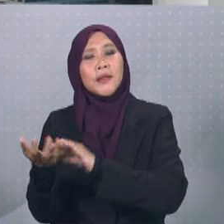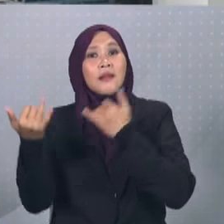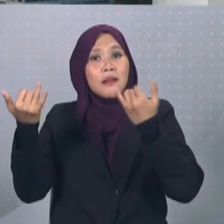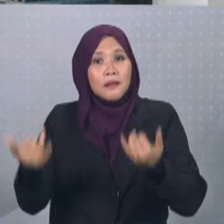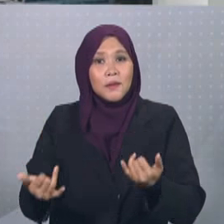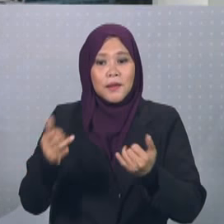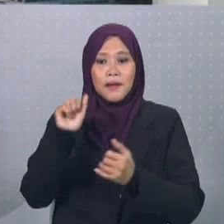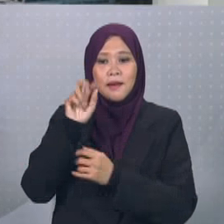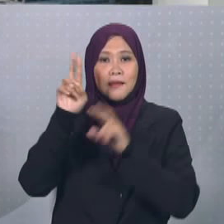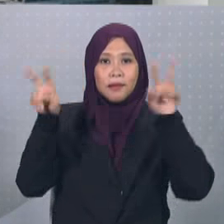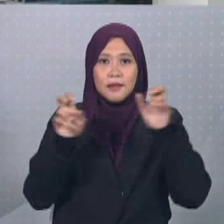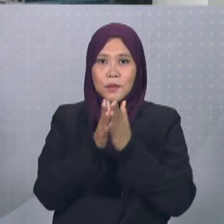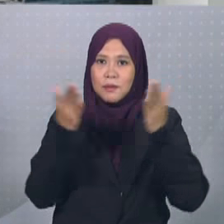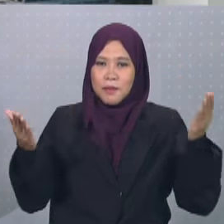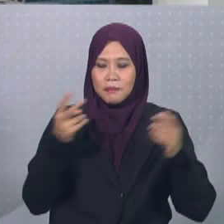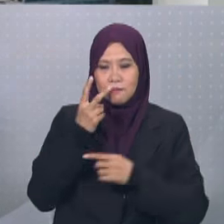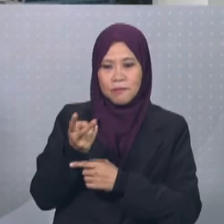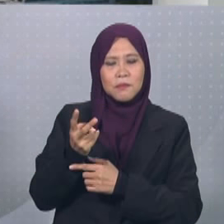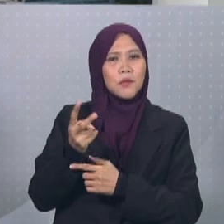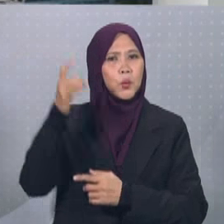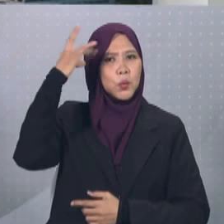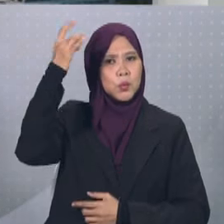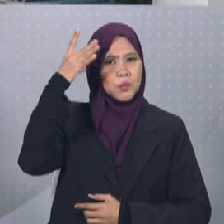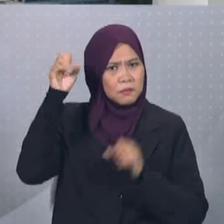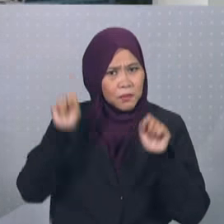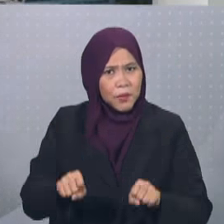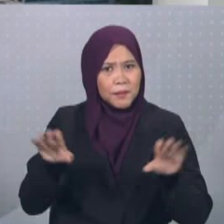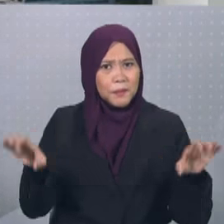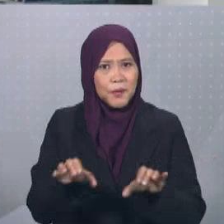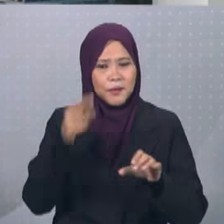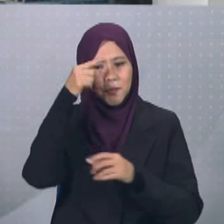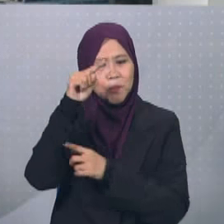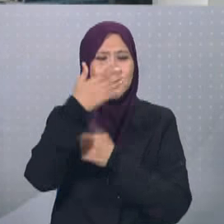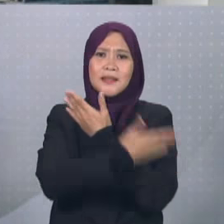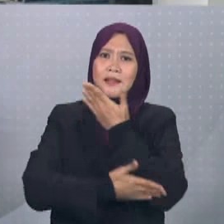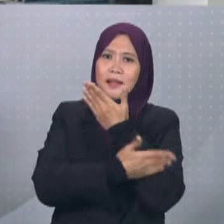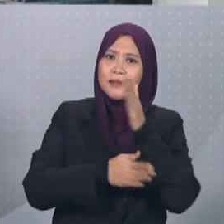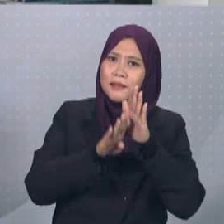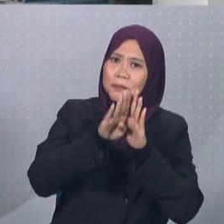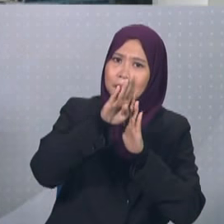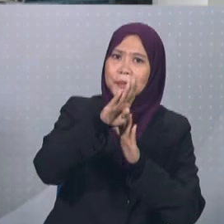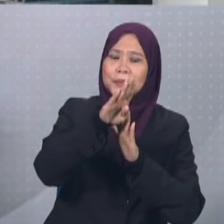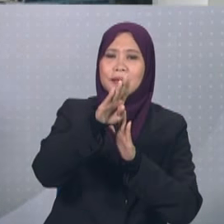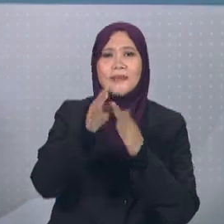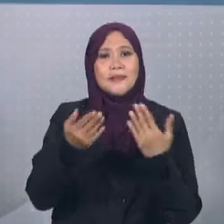menurut artikel terbitannya dilihat agak mustahil dilaksana bagi negara yang membangun.